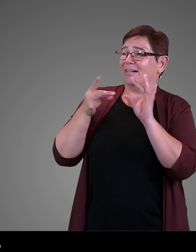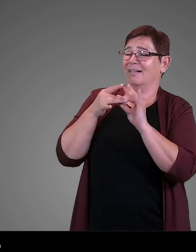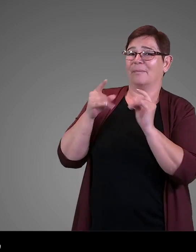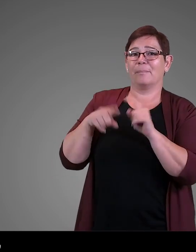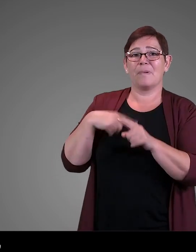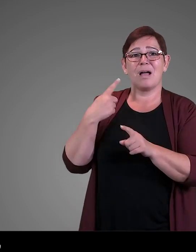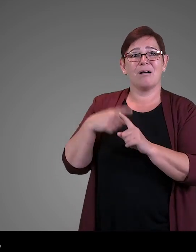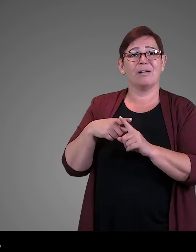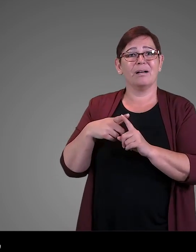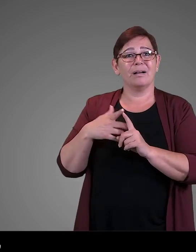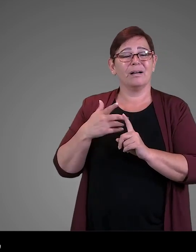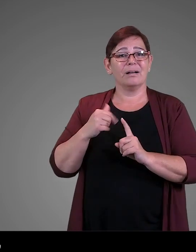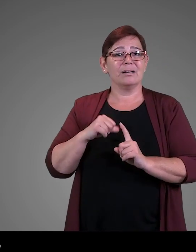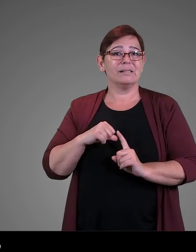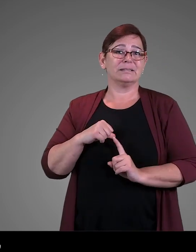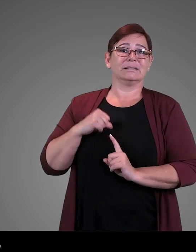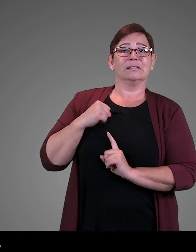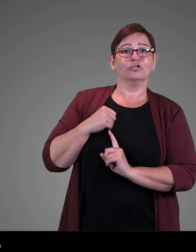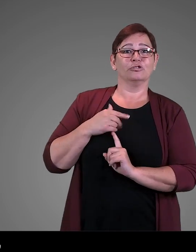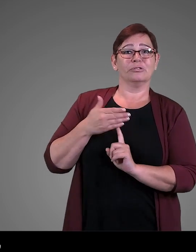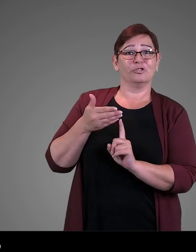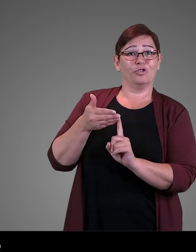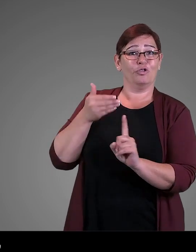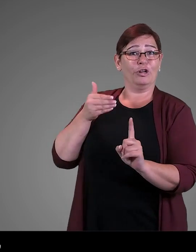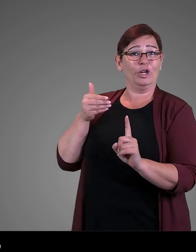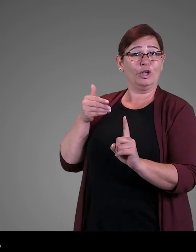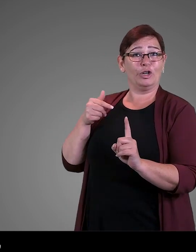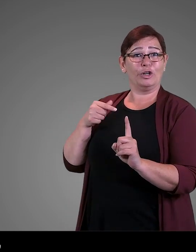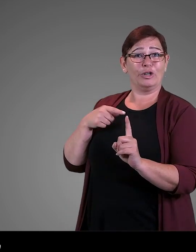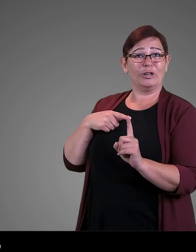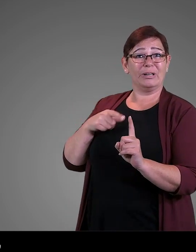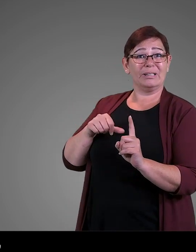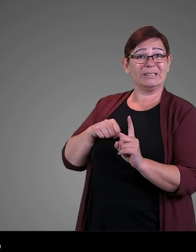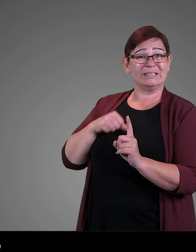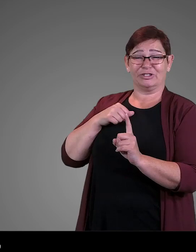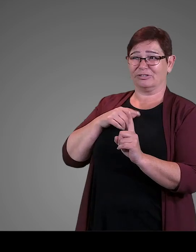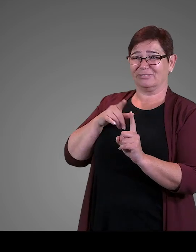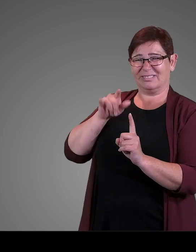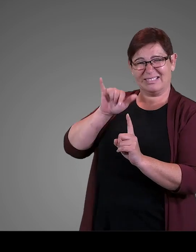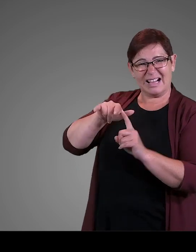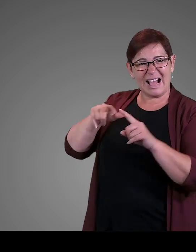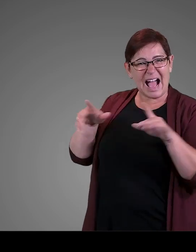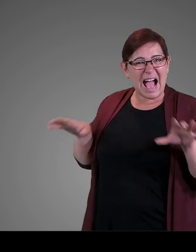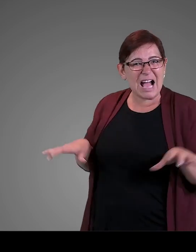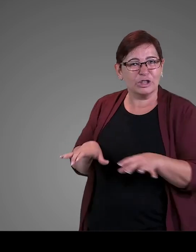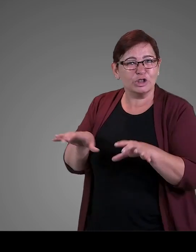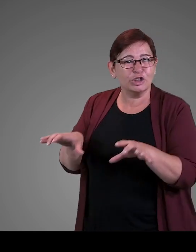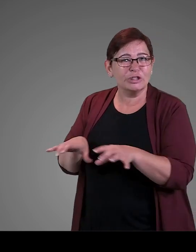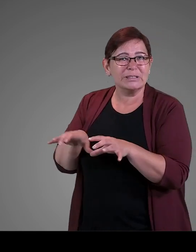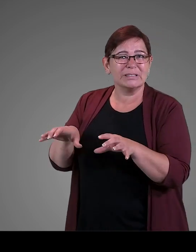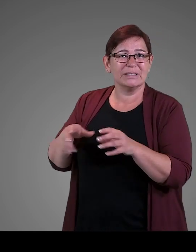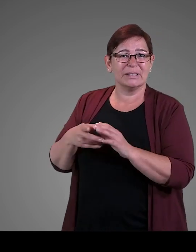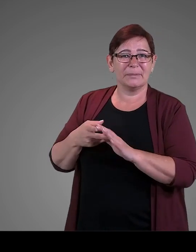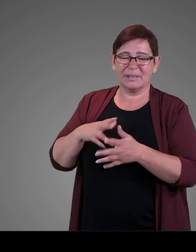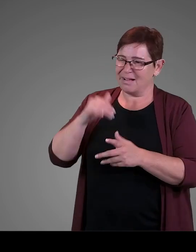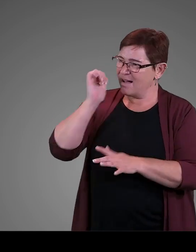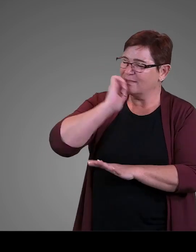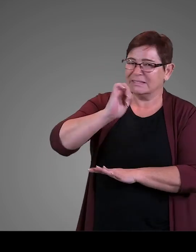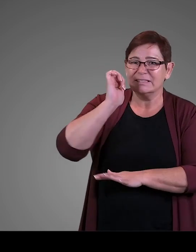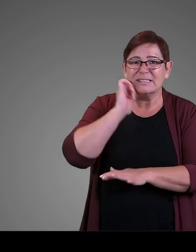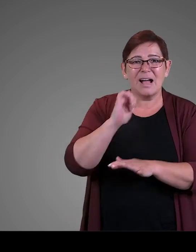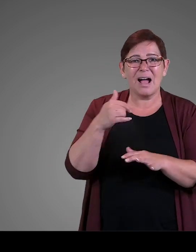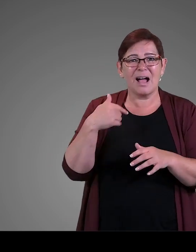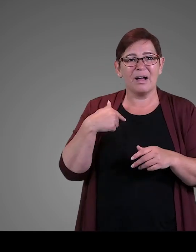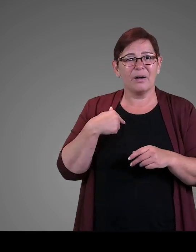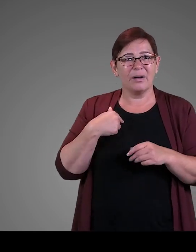on parlait d'indignation tantôt, mais pour moi, l'indignation, c'est aussi une action. C'est-à-dire qu'à tous les jours, on fait le choix de travailler avec